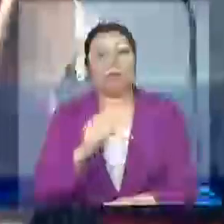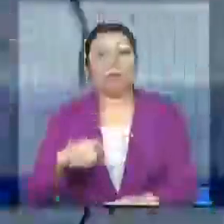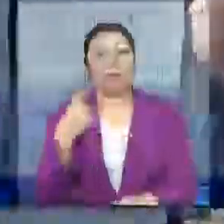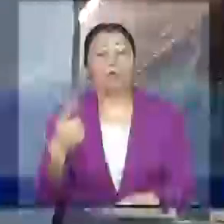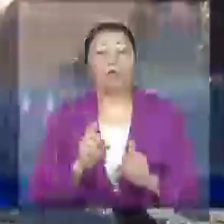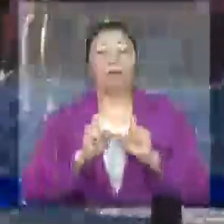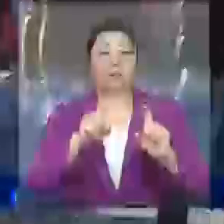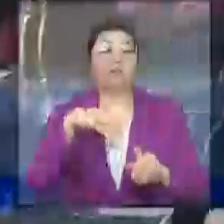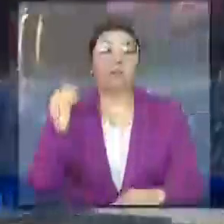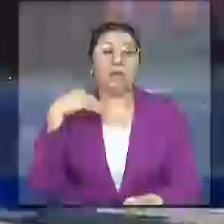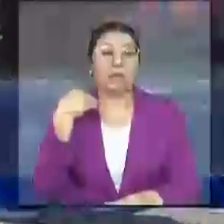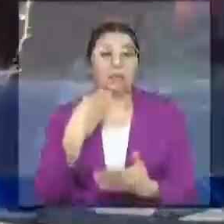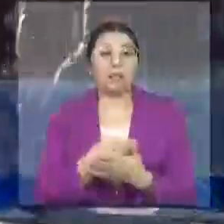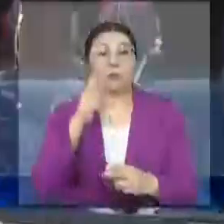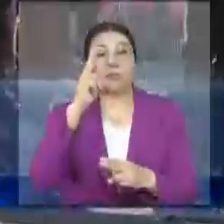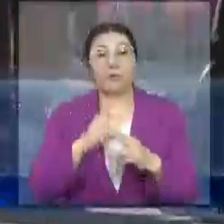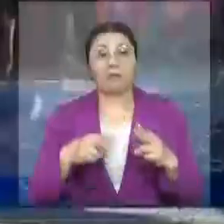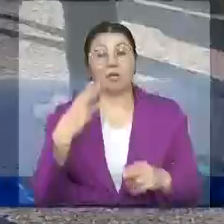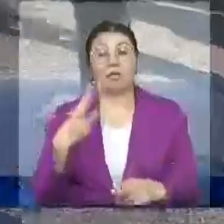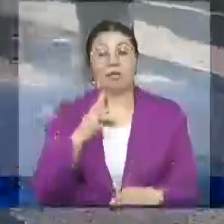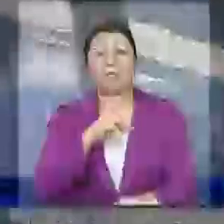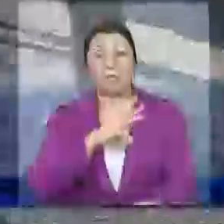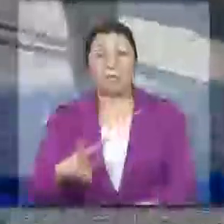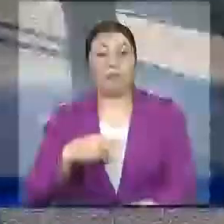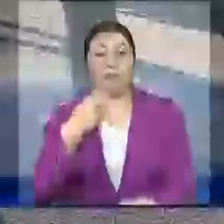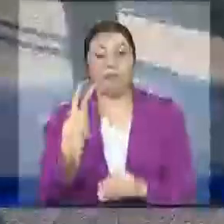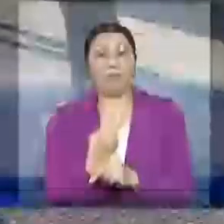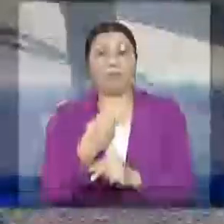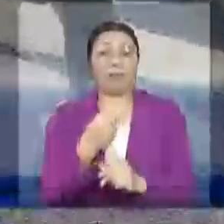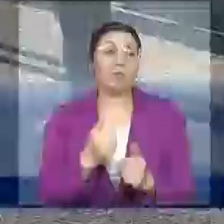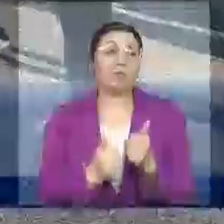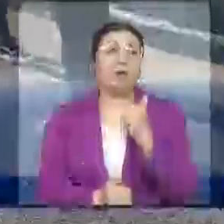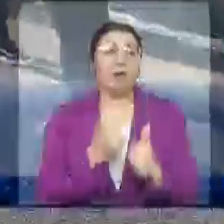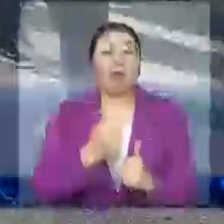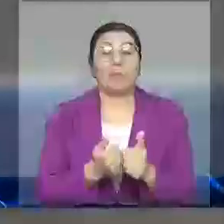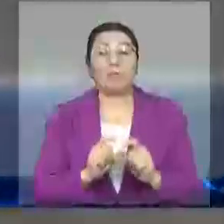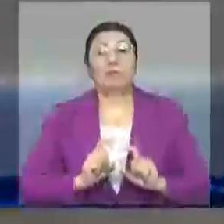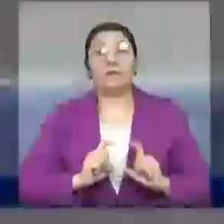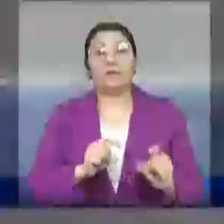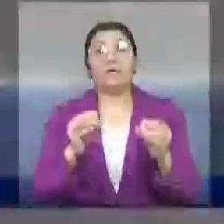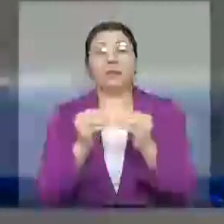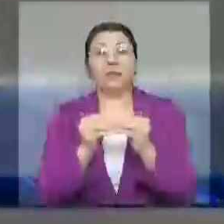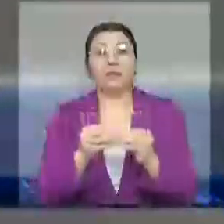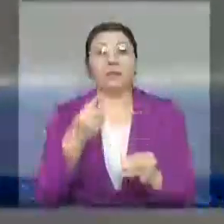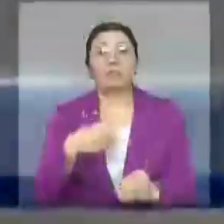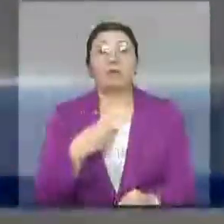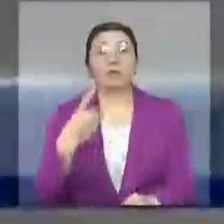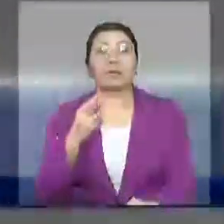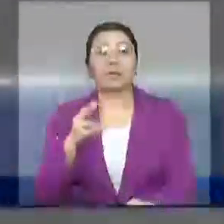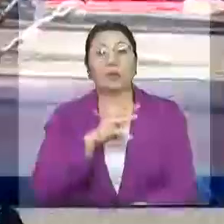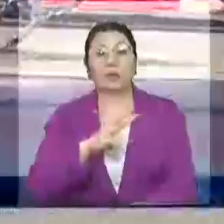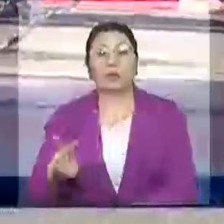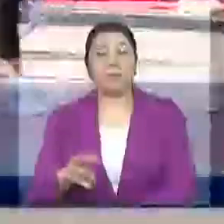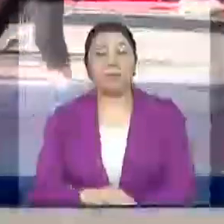бежали актюбинцы, заявившиеся на дистанцию в 3 километра. Вторыми на старт вышли участники забега на 10 и 21